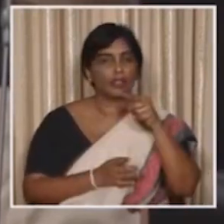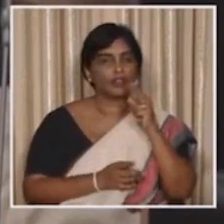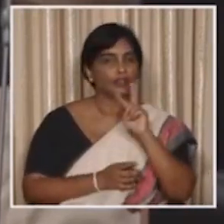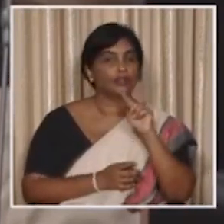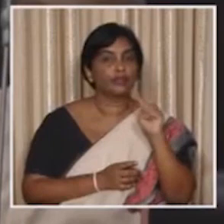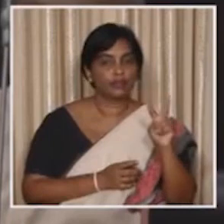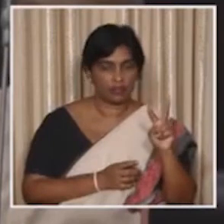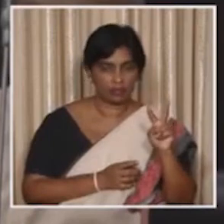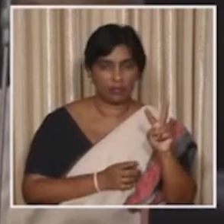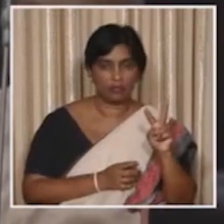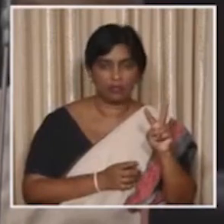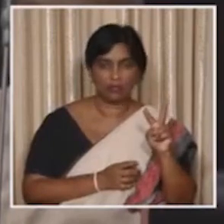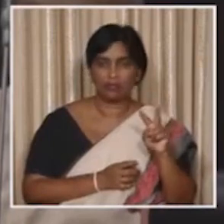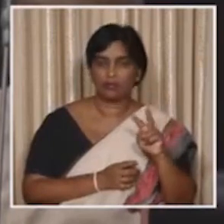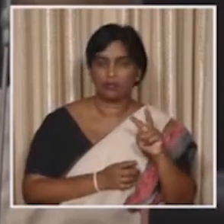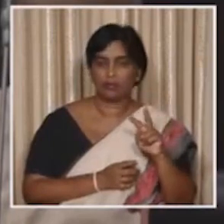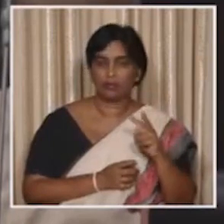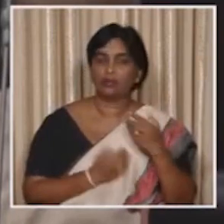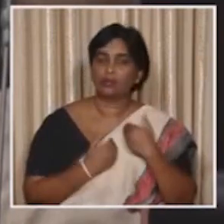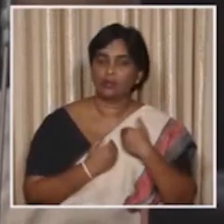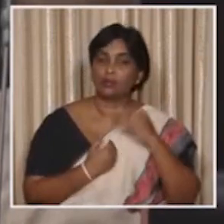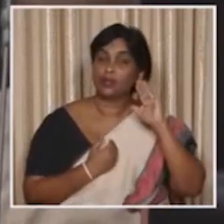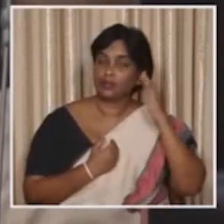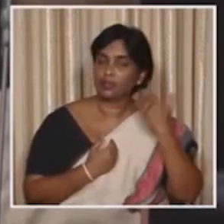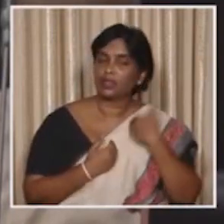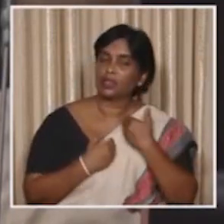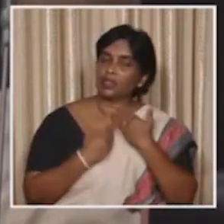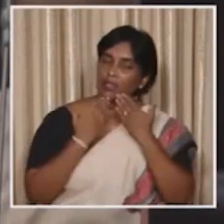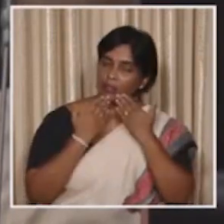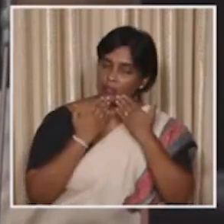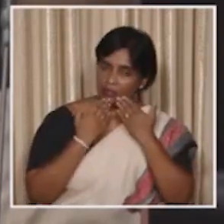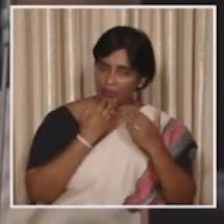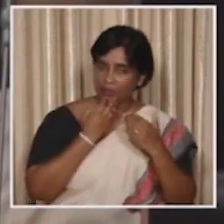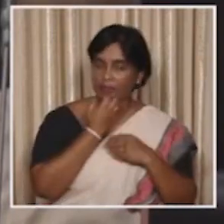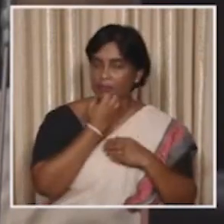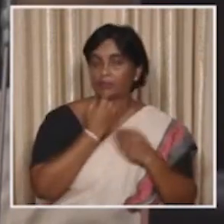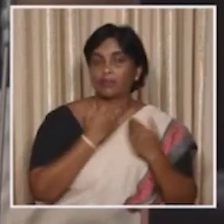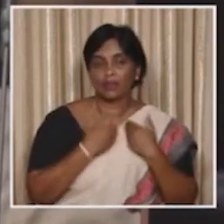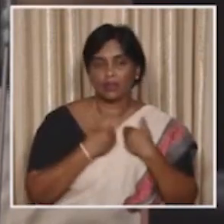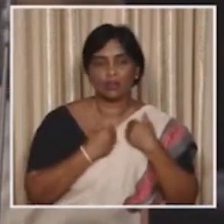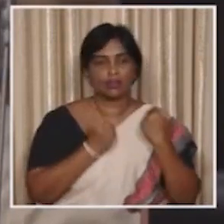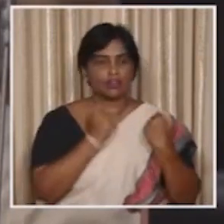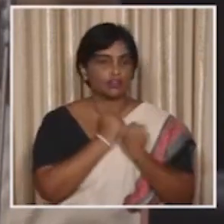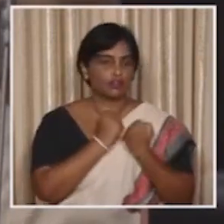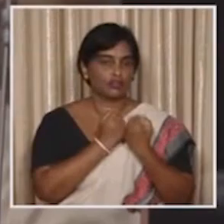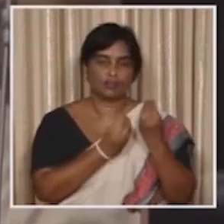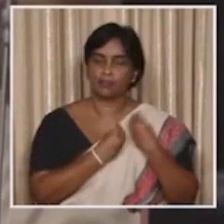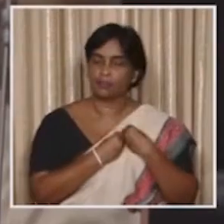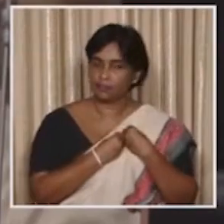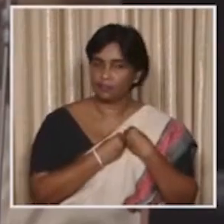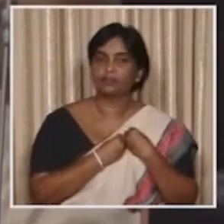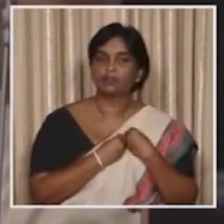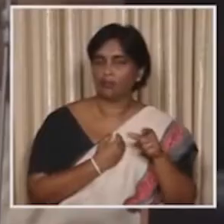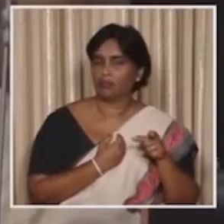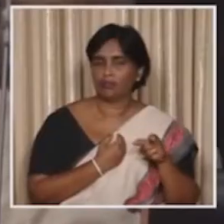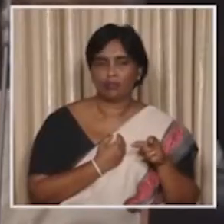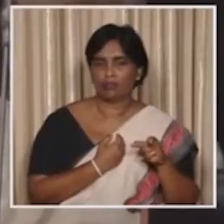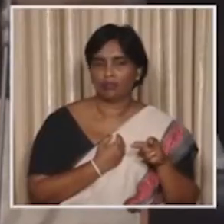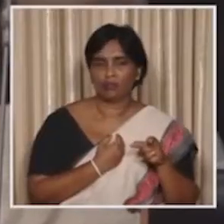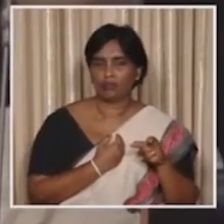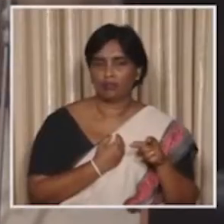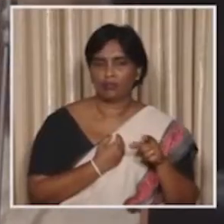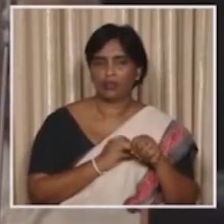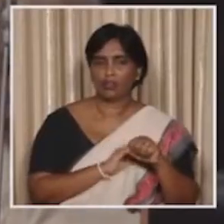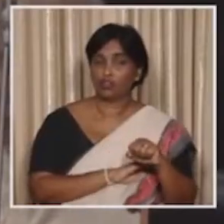122 ඒ අයට මම විශේෂයෙන්ම ස්තුතිවන්ත වෙනවා අපිට දුන්න සහයෝගය ගැන. ඒ කියන්නේ කිසිම මම හිතන්නේ